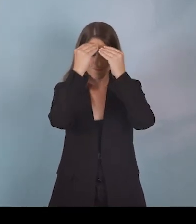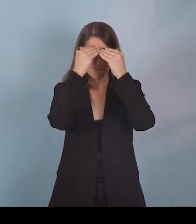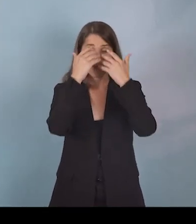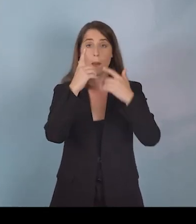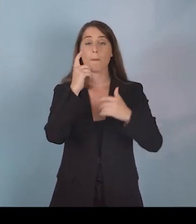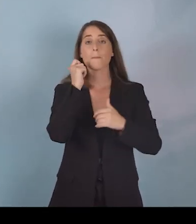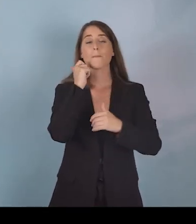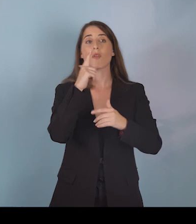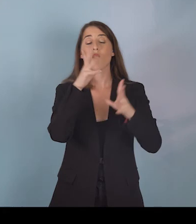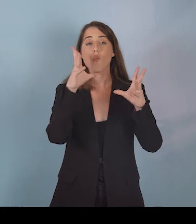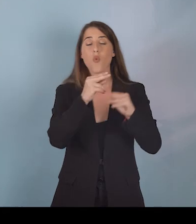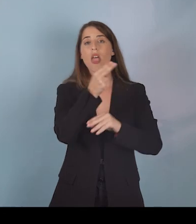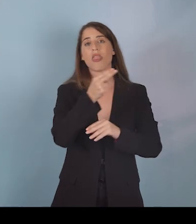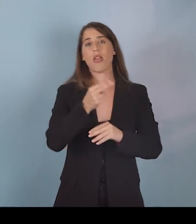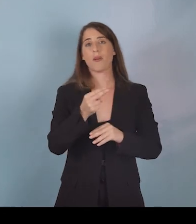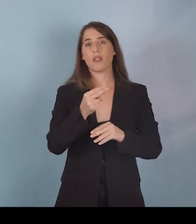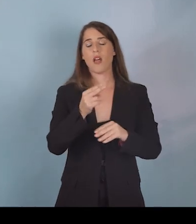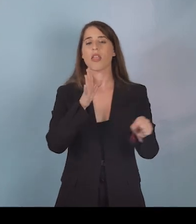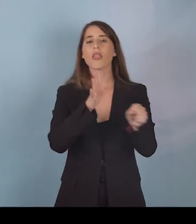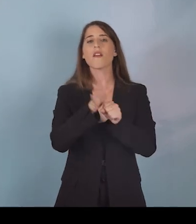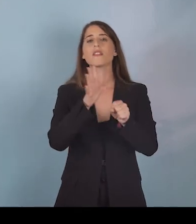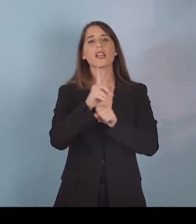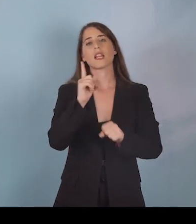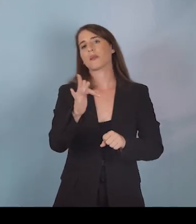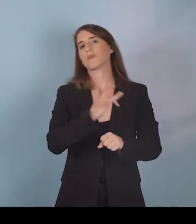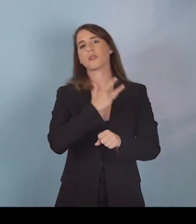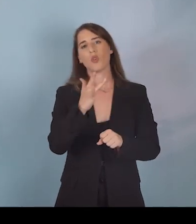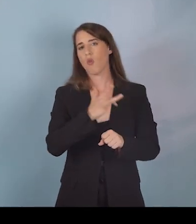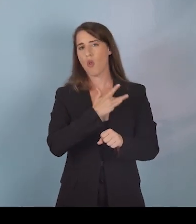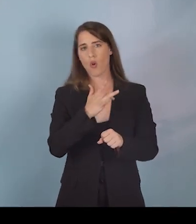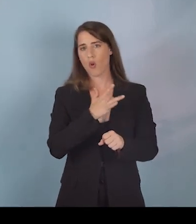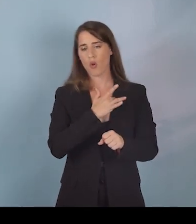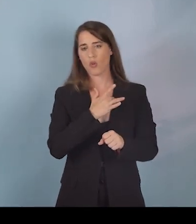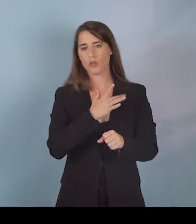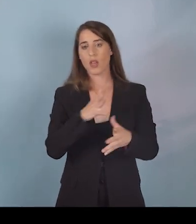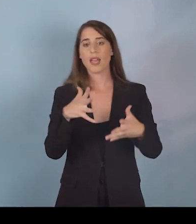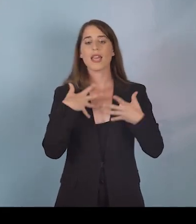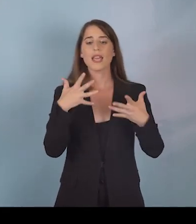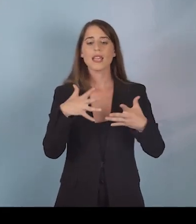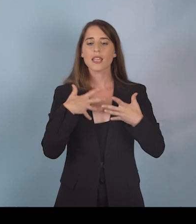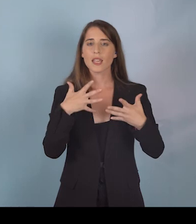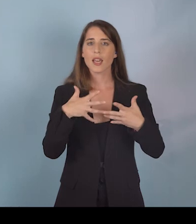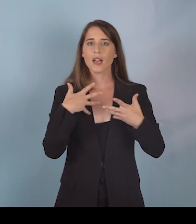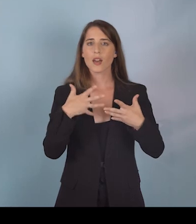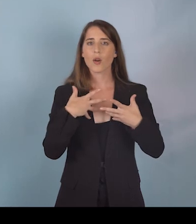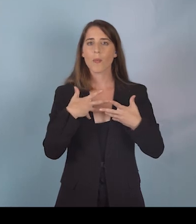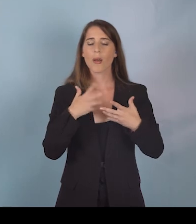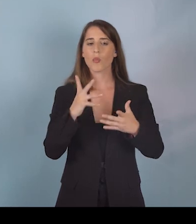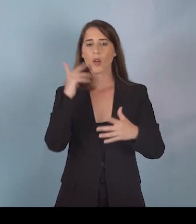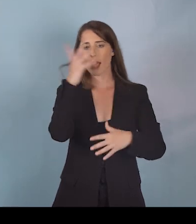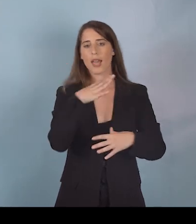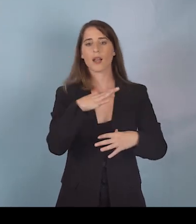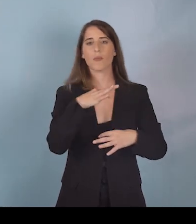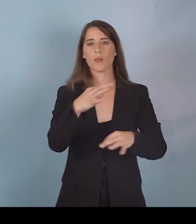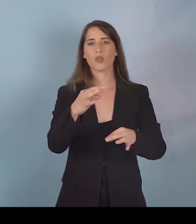οι εκπαιδευτικοί να καταρτίζονται και να εκπαιδεύονται στα θέματα αυτά. Δεν πιστεύω ότι μια κατάρτιση από